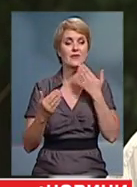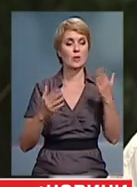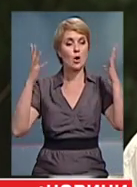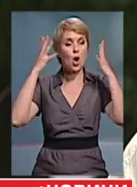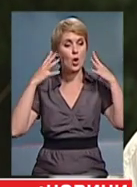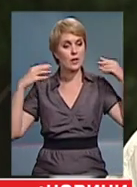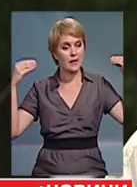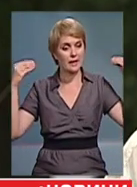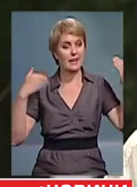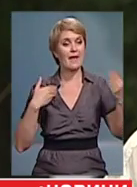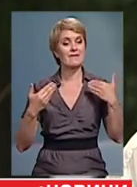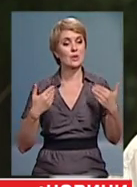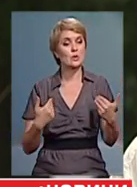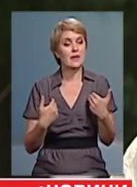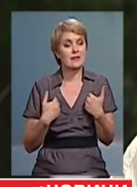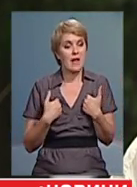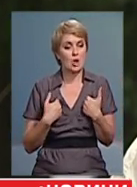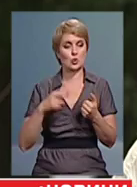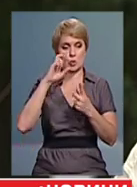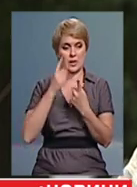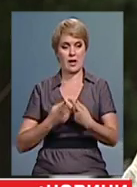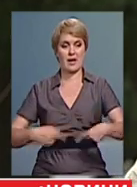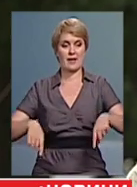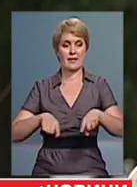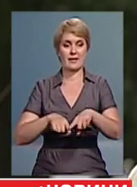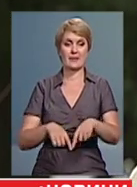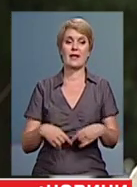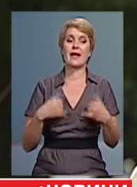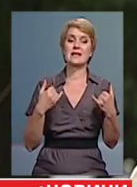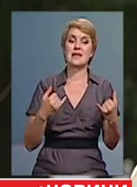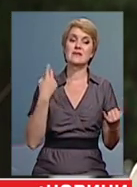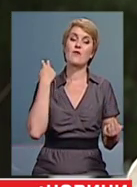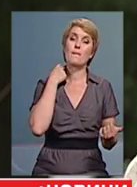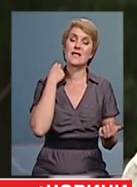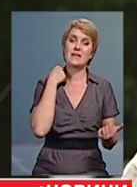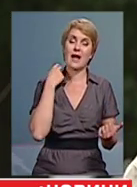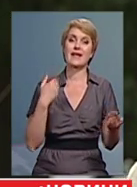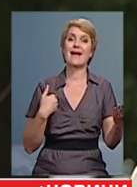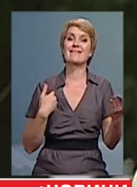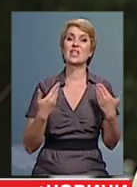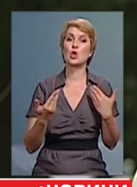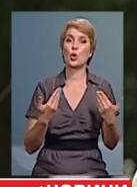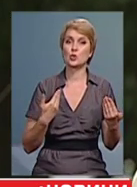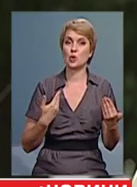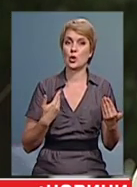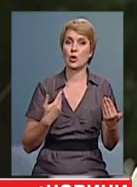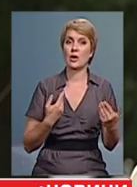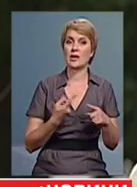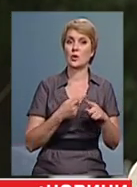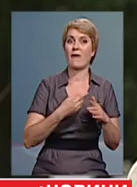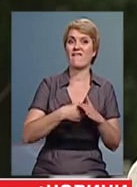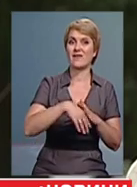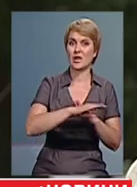Голландії відносно нашої країни, і зараз в Британії відносно цього